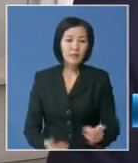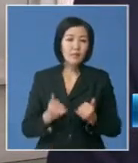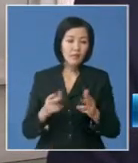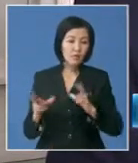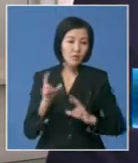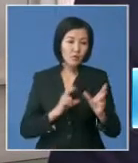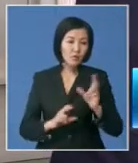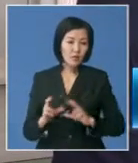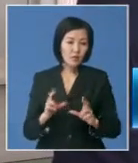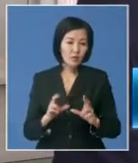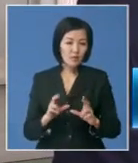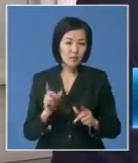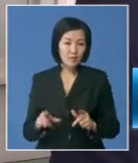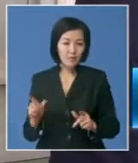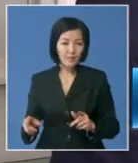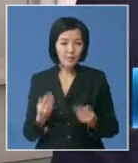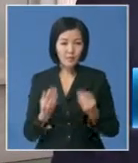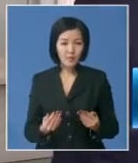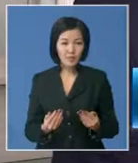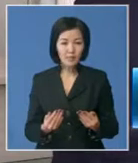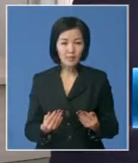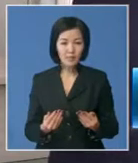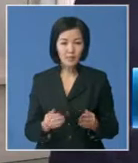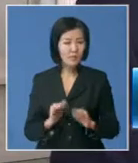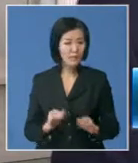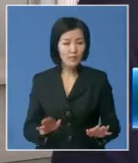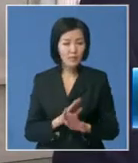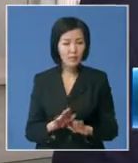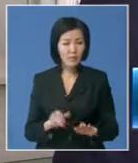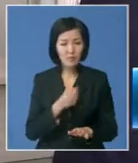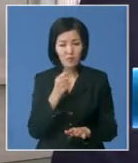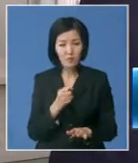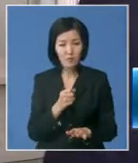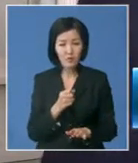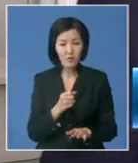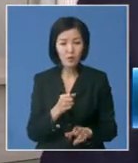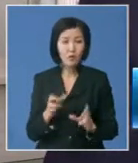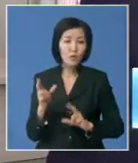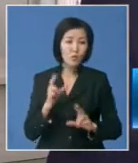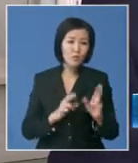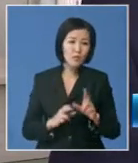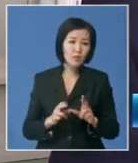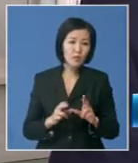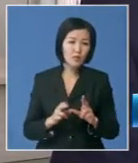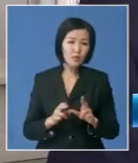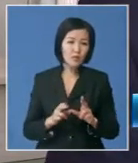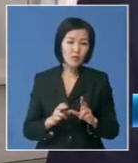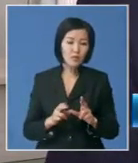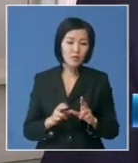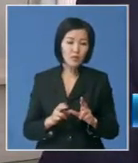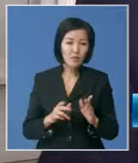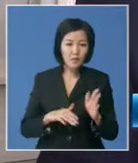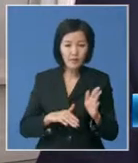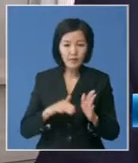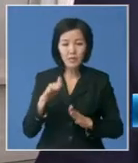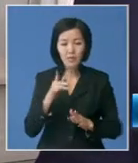как студенты они сейчас как бы не дети и не взрослый студент это тот самый период у них возрастной период где